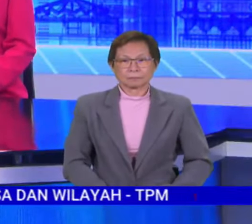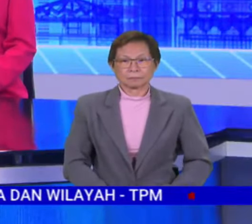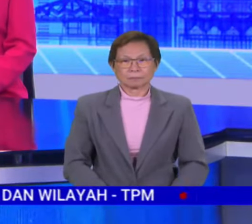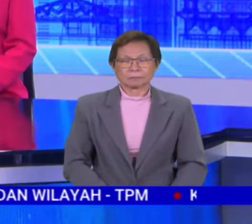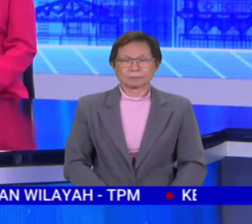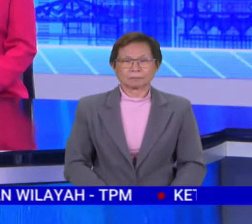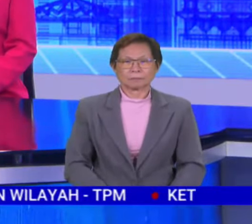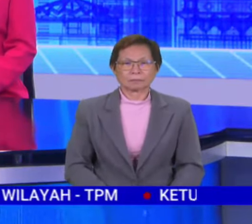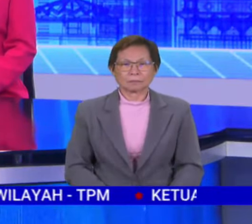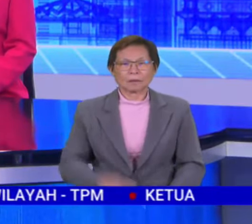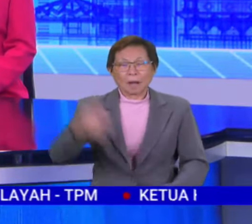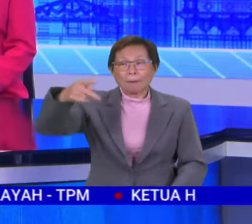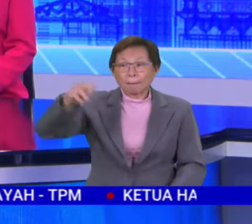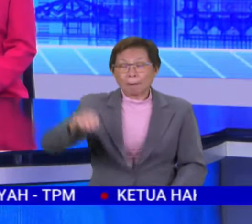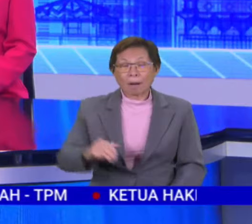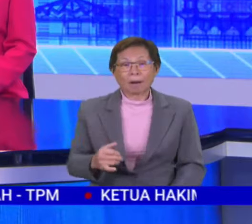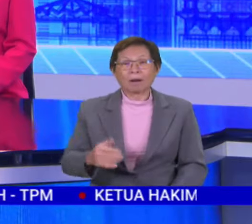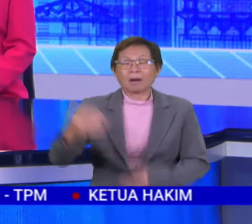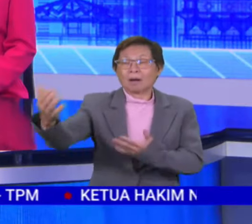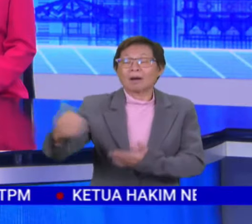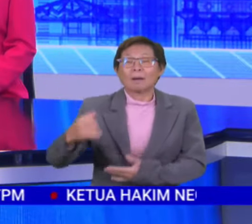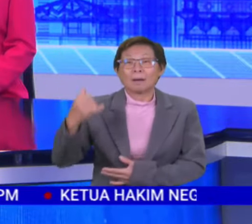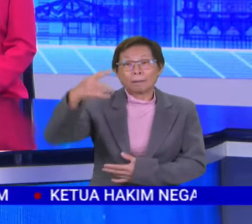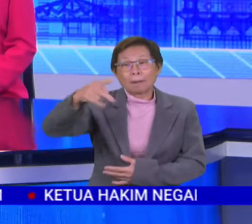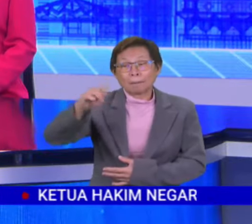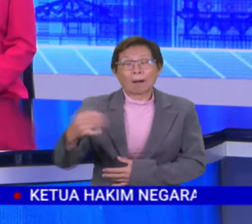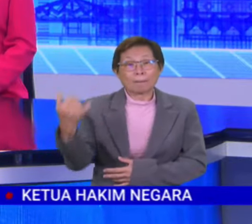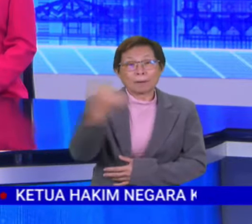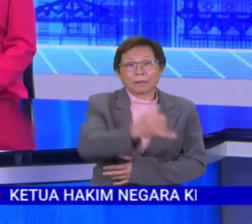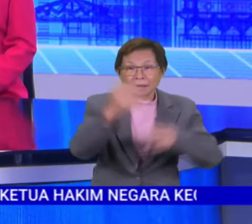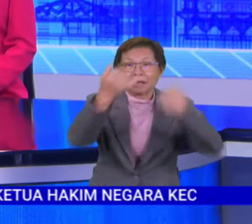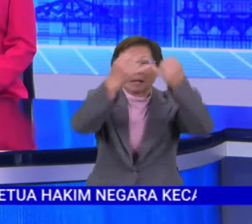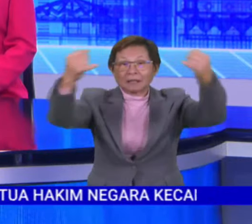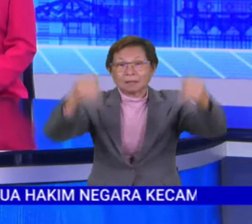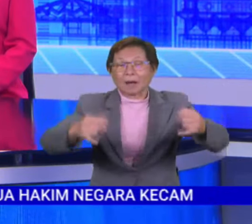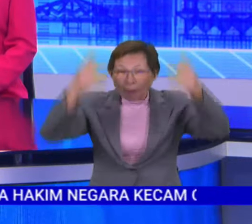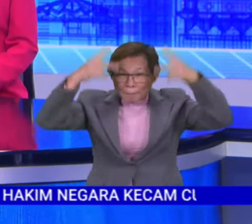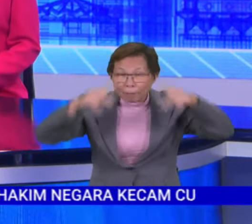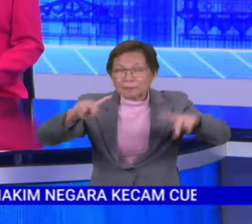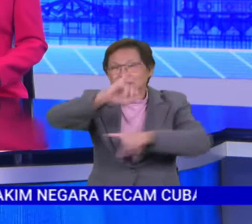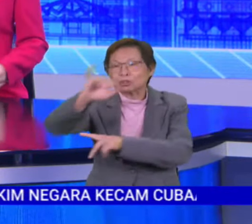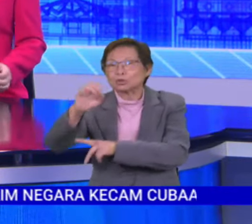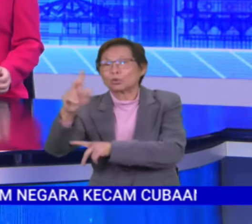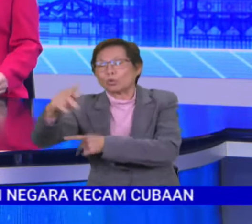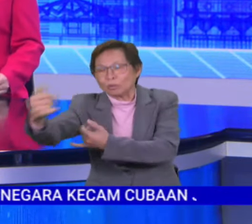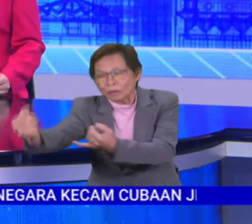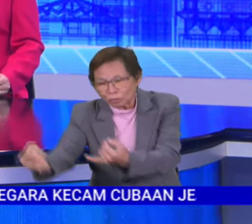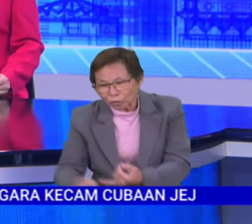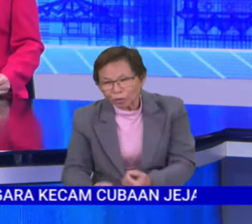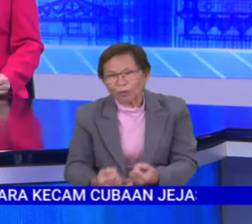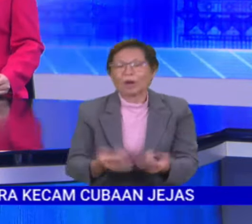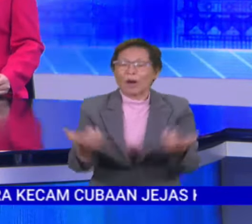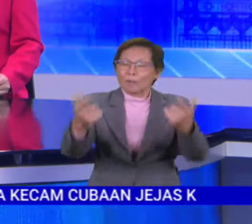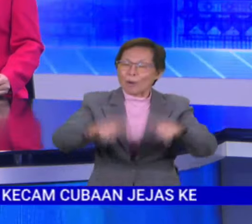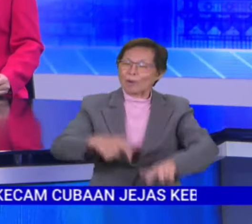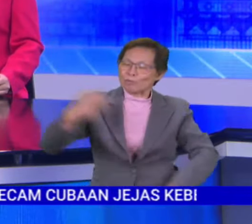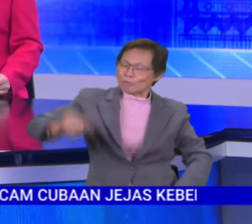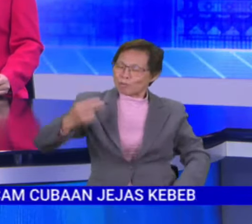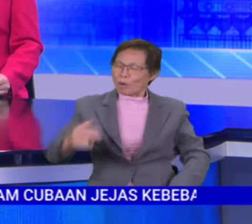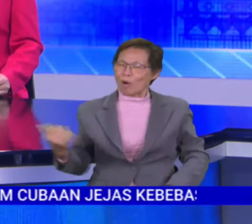Kunjungan rasmi Perdana Menteri ke Istana Presiden pagi tadi disambut Presiden Indonesia Joko Widodo. Peristiwa bersejarah itu